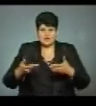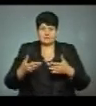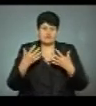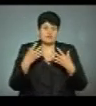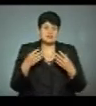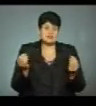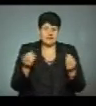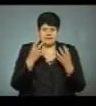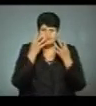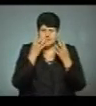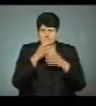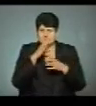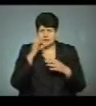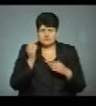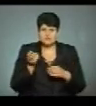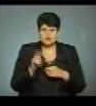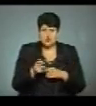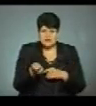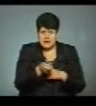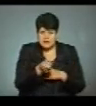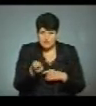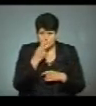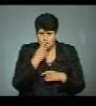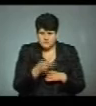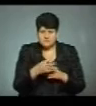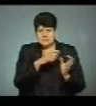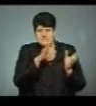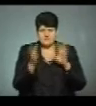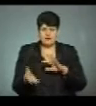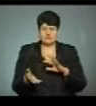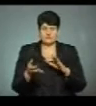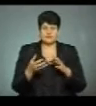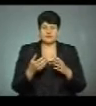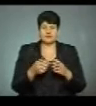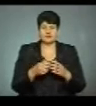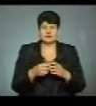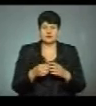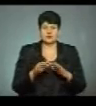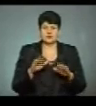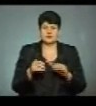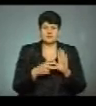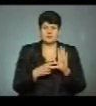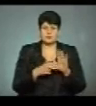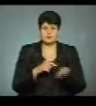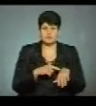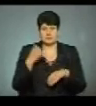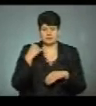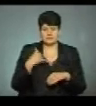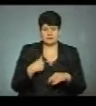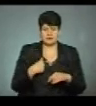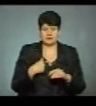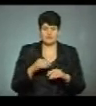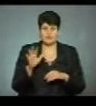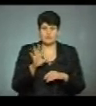все, темна ніч. Він прийшов з ліхтариком ближче, подивився, зірвало, перевернуло все. Тоді 7 години він позвонив до мене, тому що о